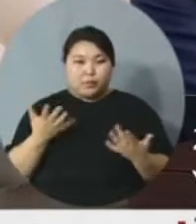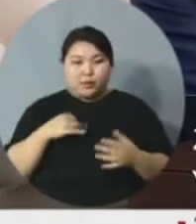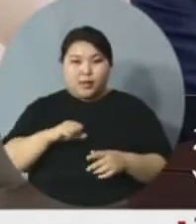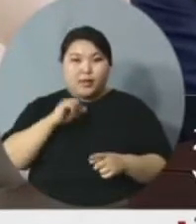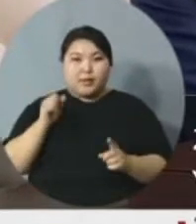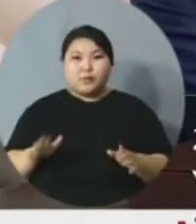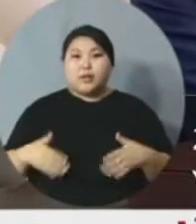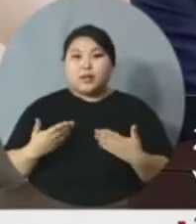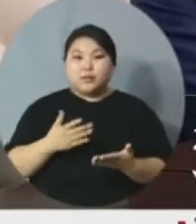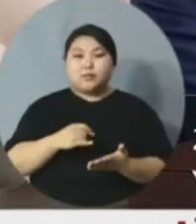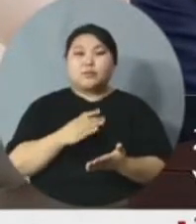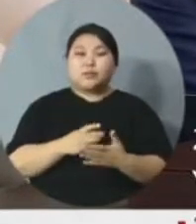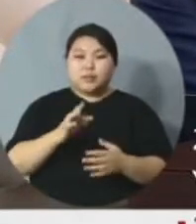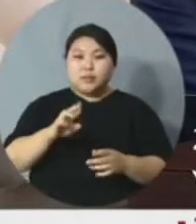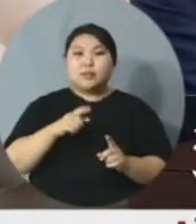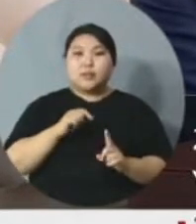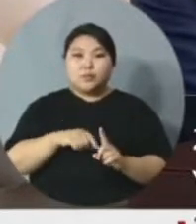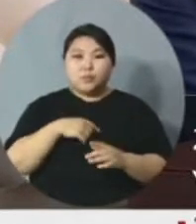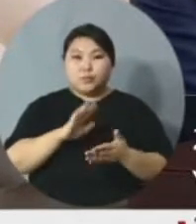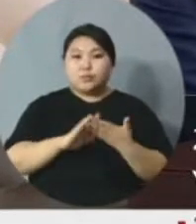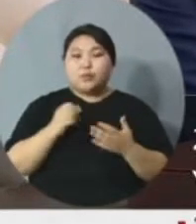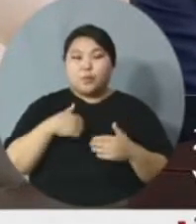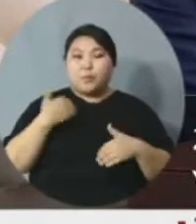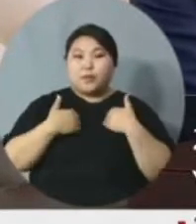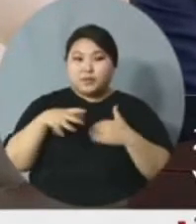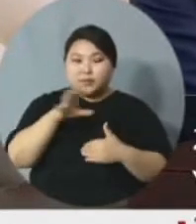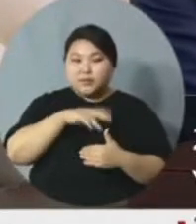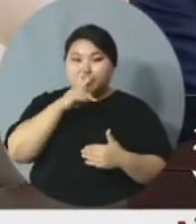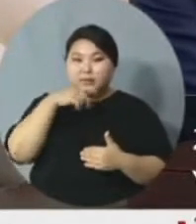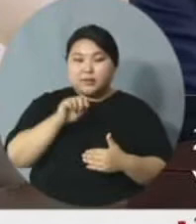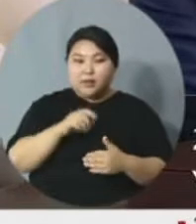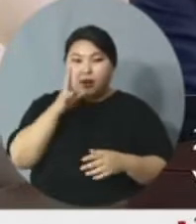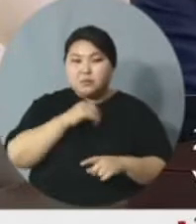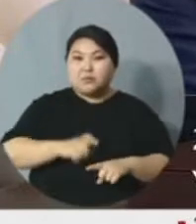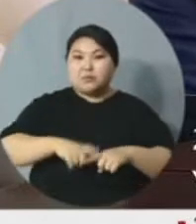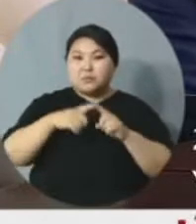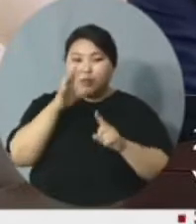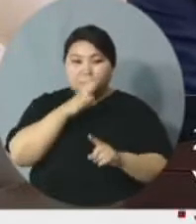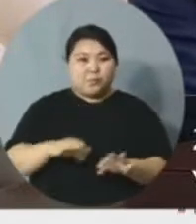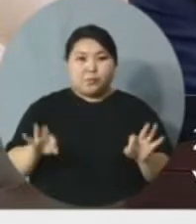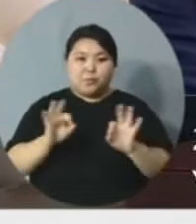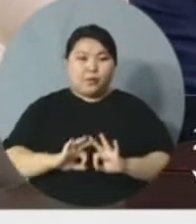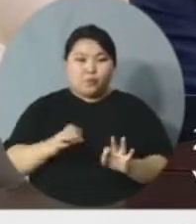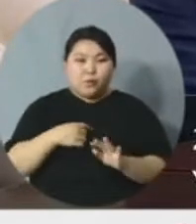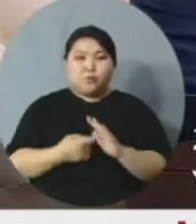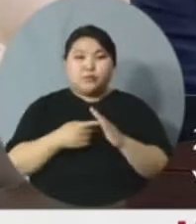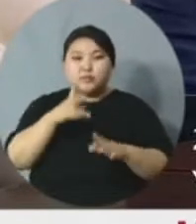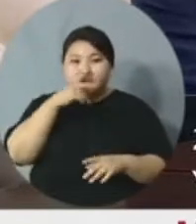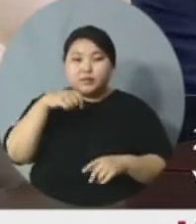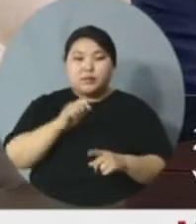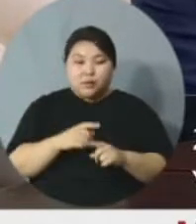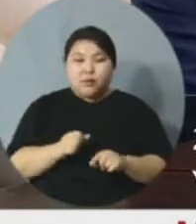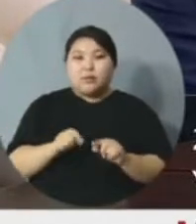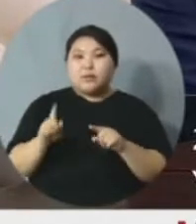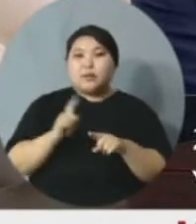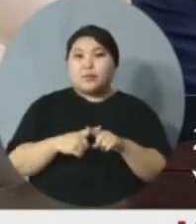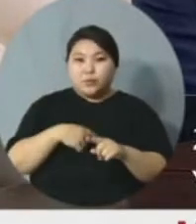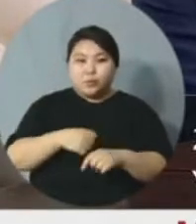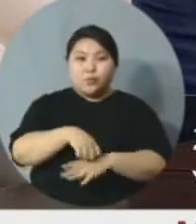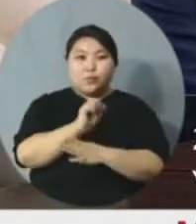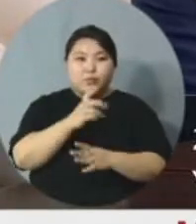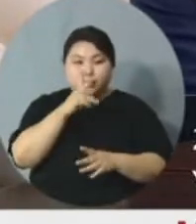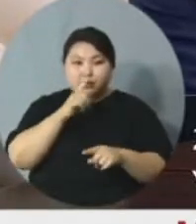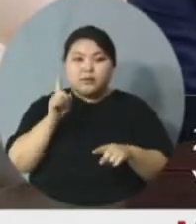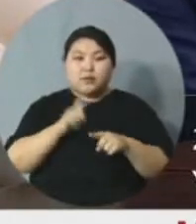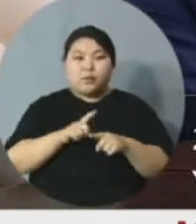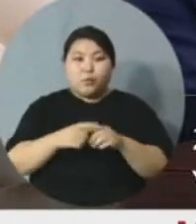байдлаас асуудал гэж байна. Аа нэг бодлоо авах багшийн цалин ус олох бол айхтар мэдсэн юм байхгүй шээ. Үндсэн цалин гин нөгөө нэг